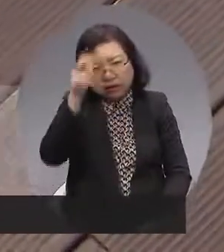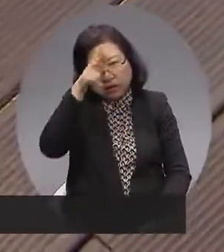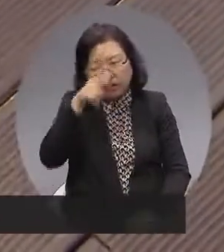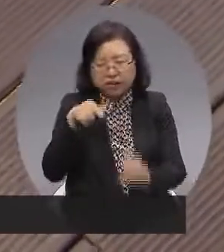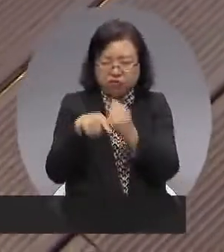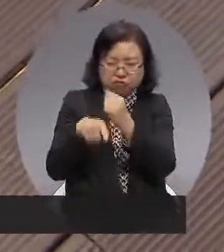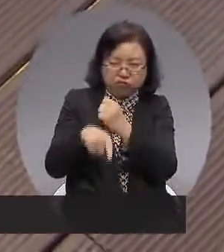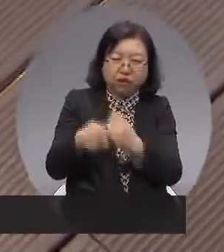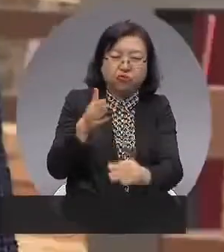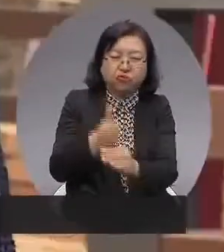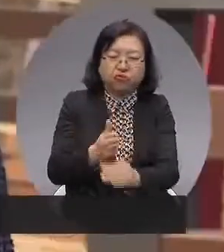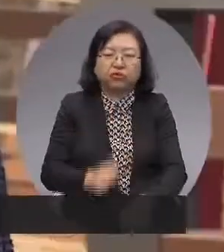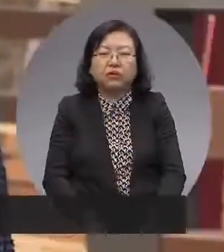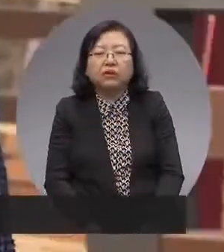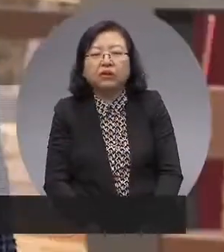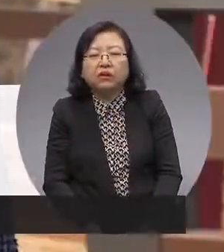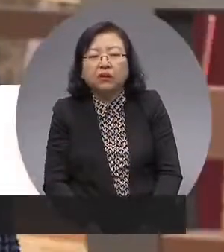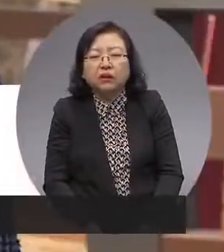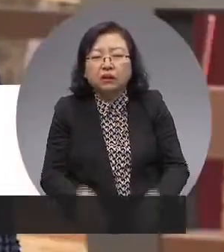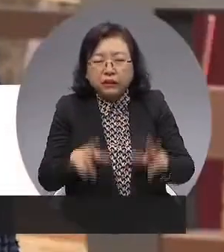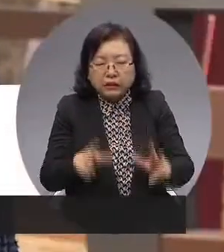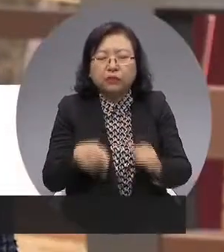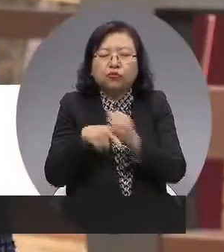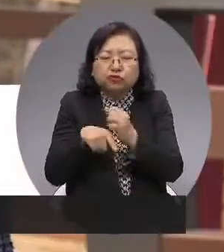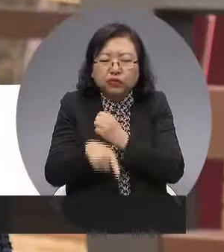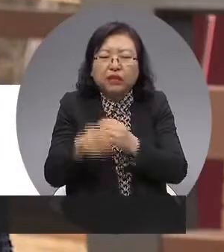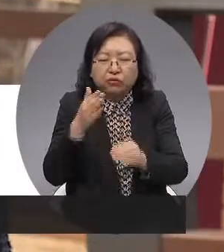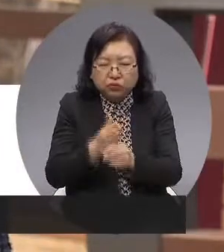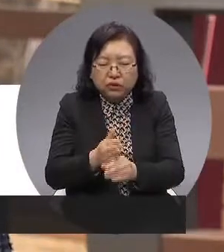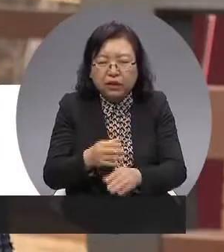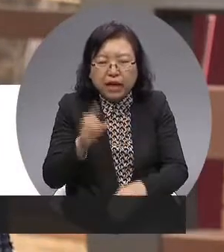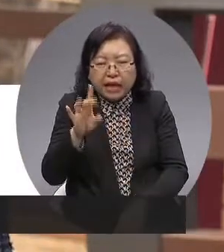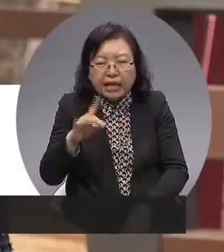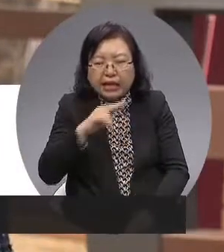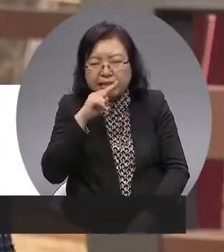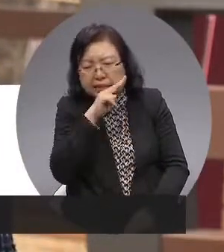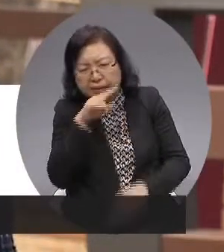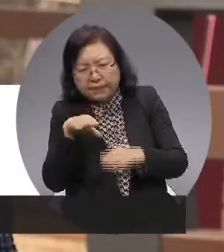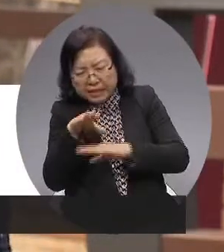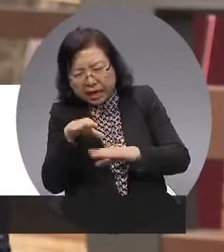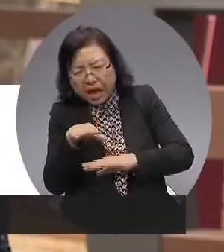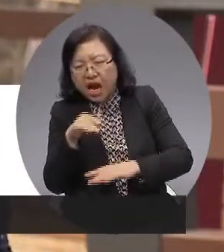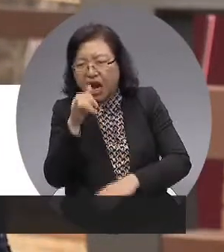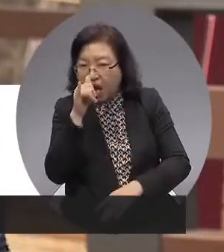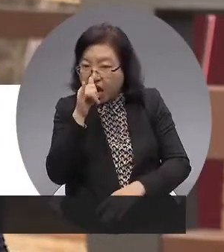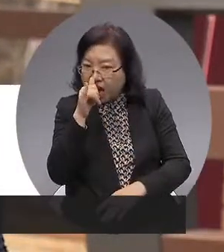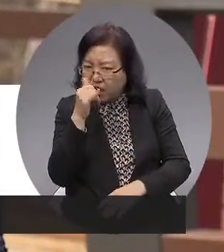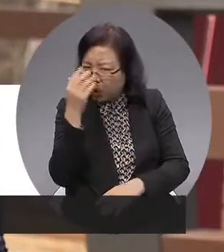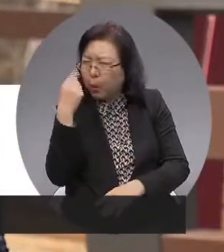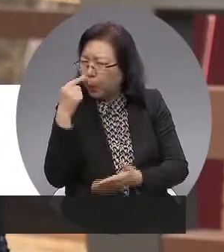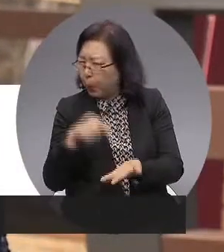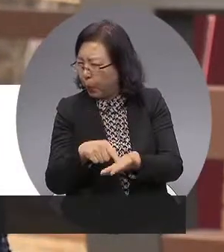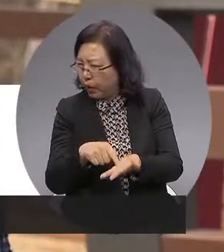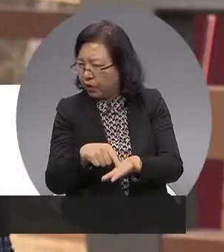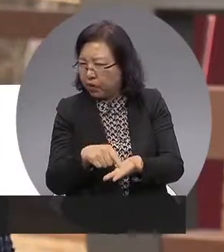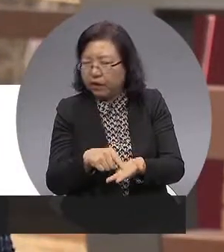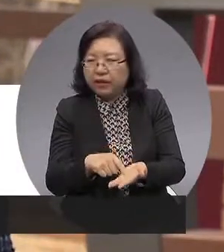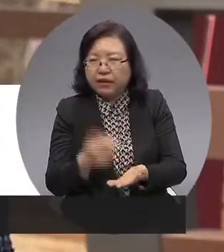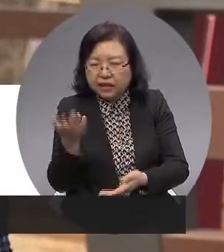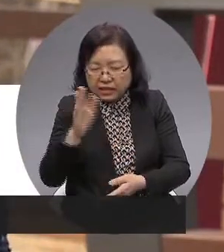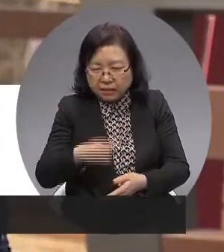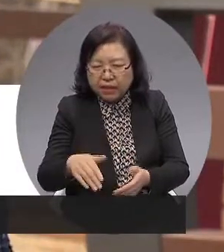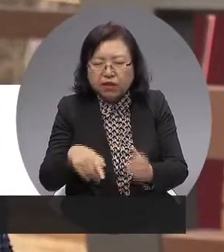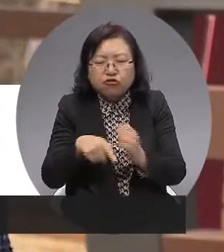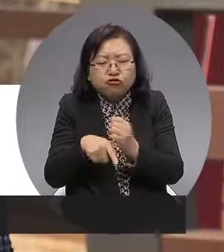중입니다. 경찰서에서 수사 중에 있고요. 조금 우려되는 차량이 지나간 거는 포착이 됐습니다. 아직